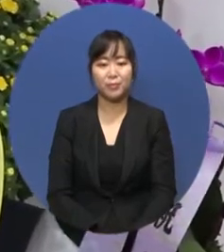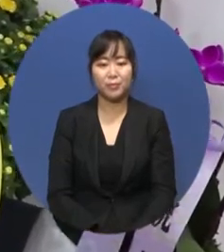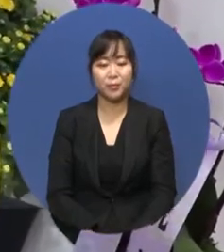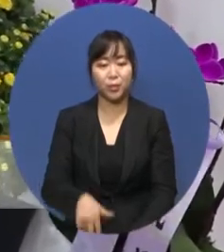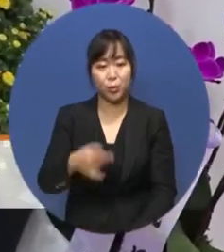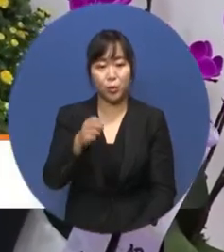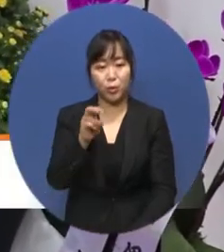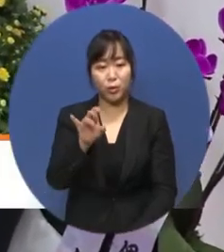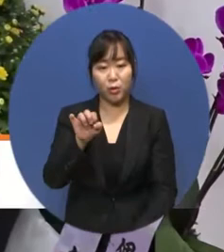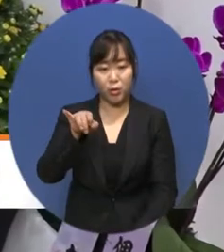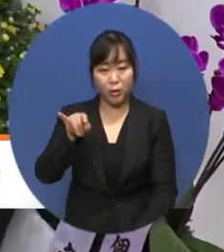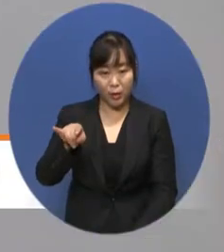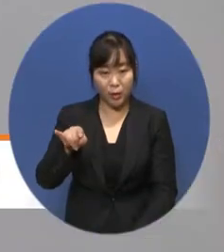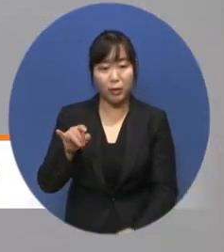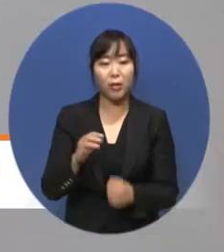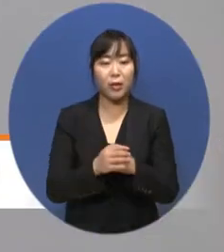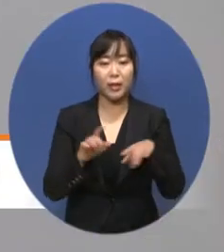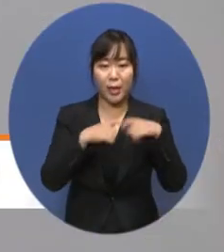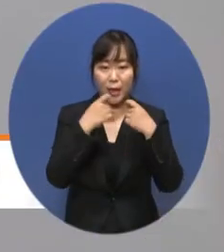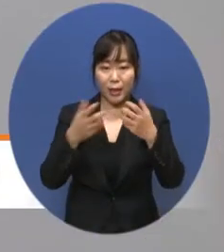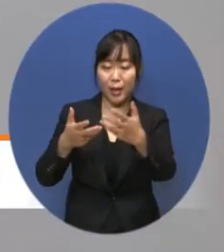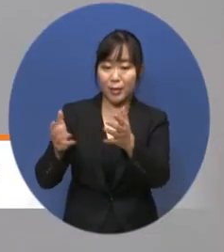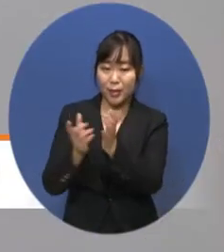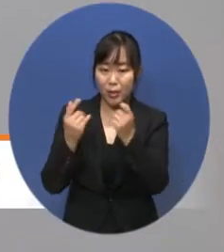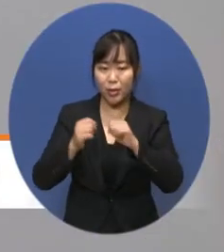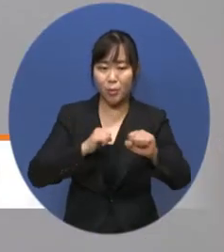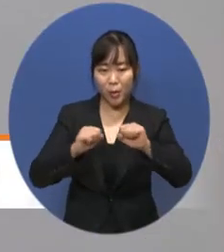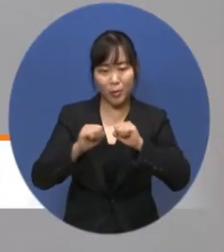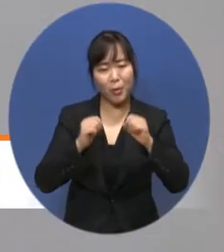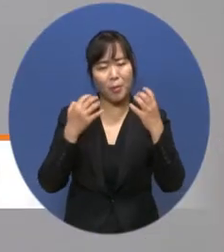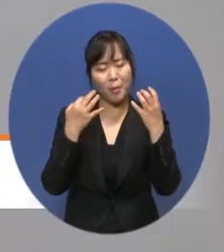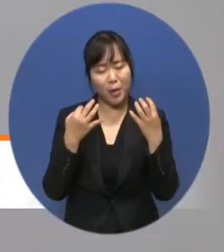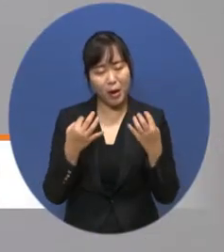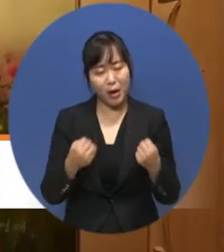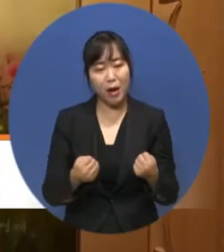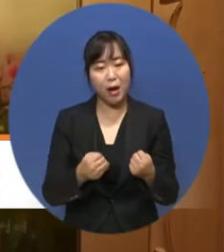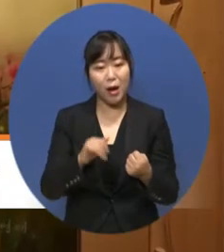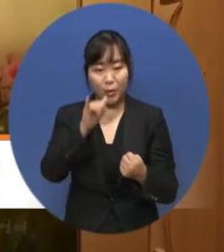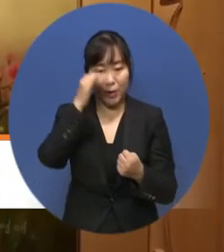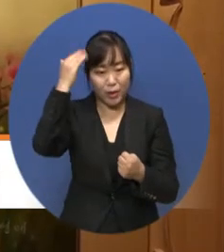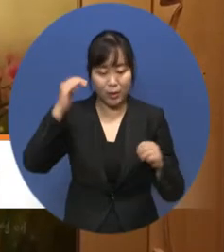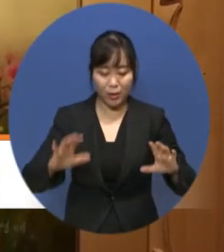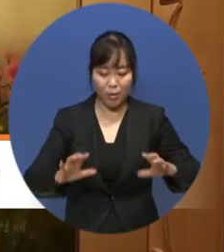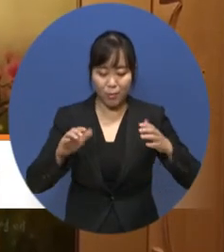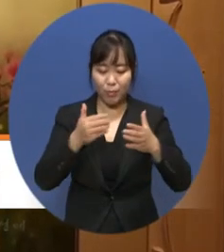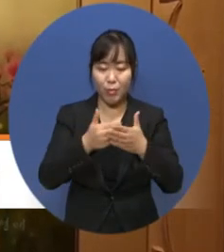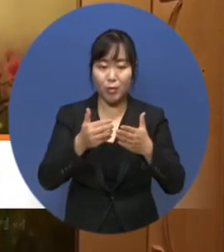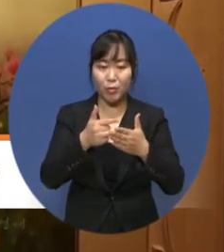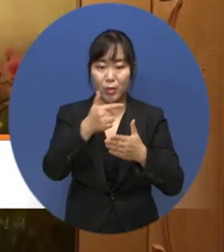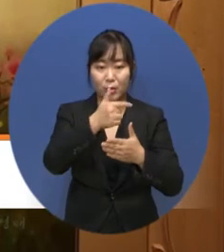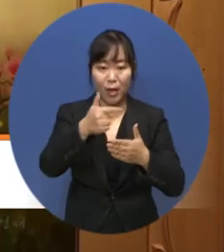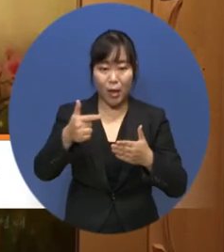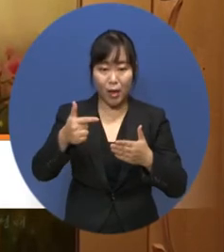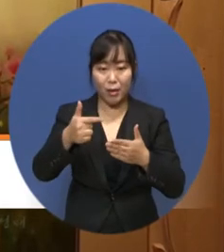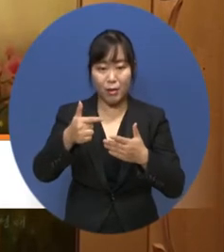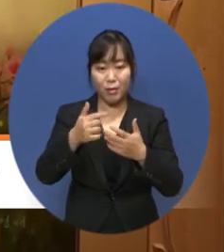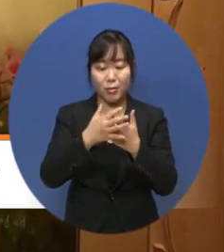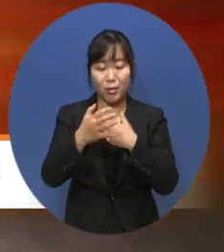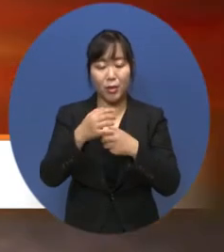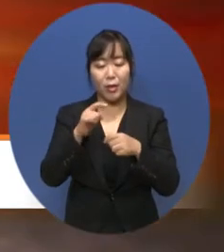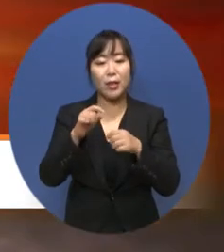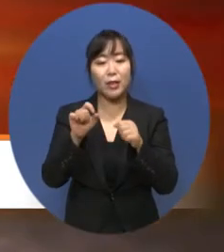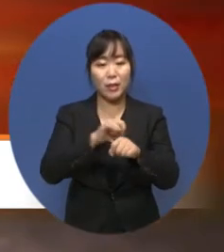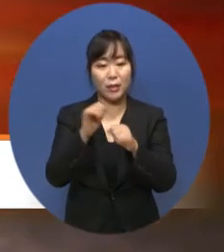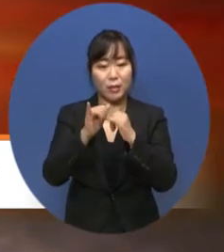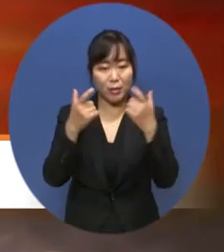조영애 작가는 개인전과 단체전 등 활발한 작품 활동을 해오면서 대한민국 미술대전 특선 등